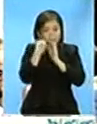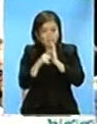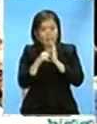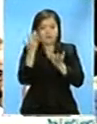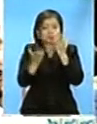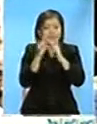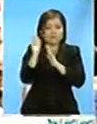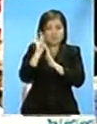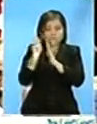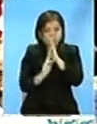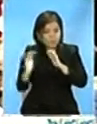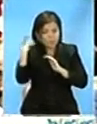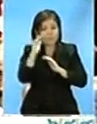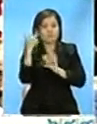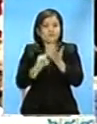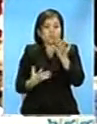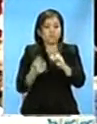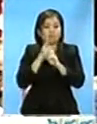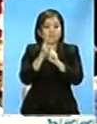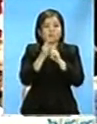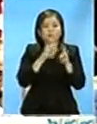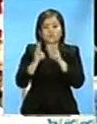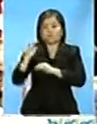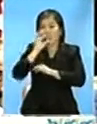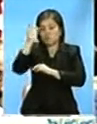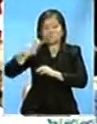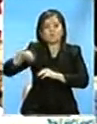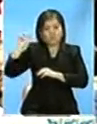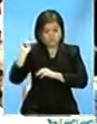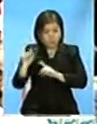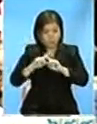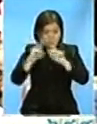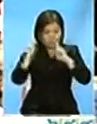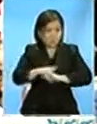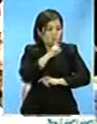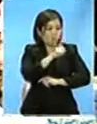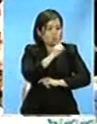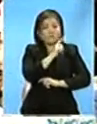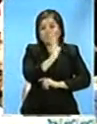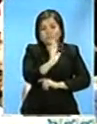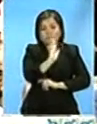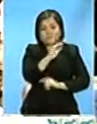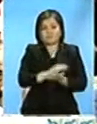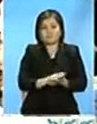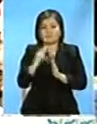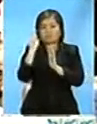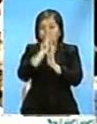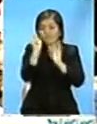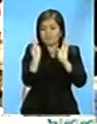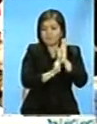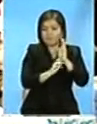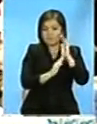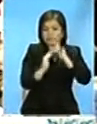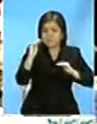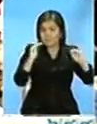ฎกระบวนการของประเทศนี้ก็ไปว่ากันตามกระบวนการยุติธรรมแต่ท่านไม่มีสิทธิ์ไปชี้หน้าด่าใครเขาว่ากฎหมายฉบับนี้ละเมิด